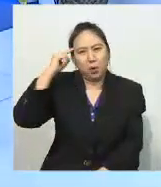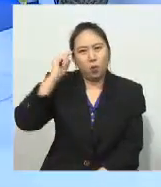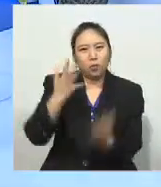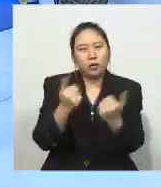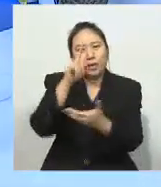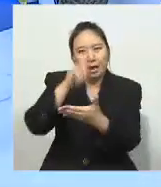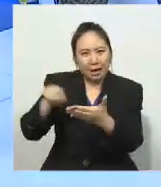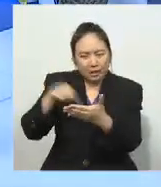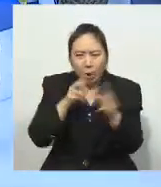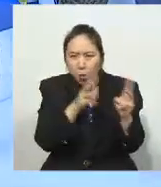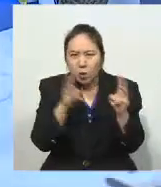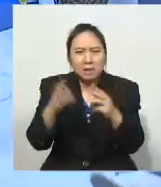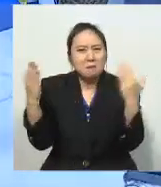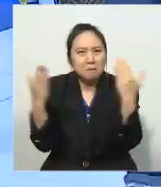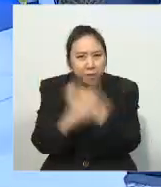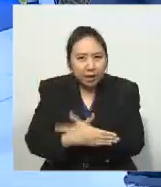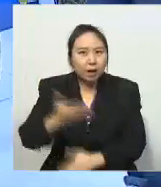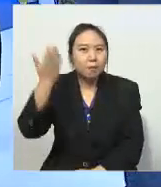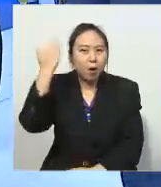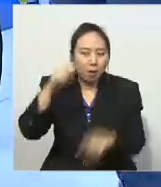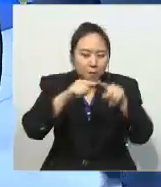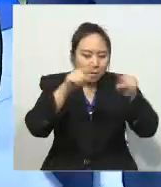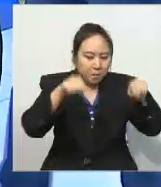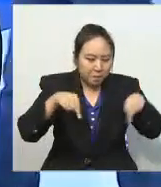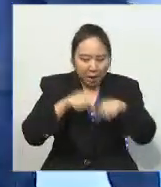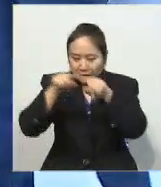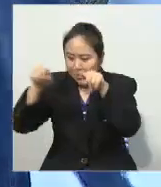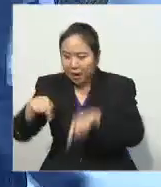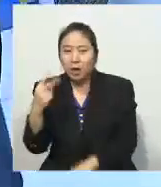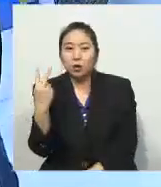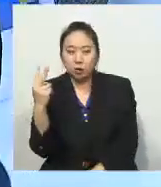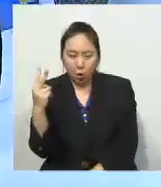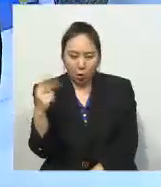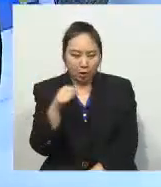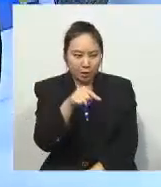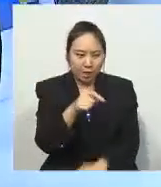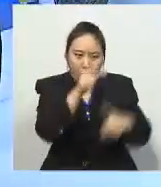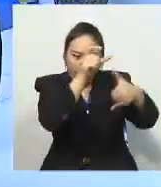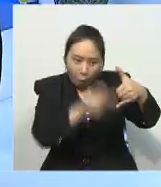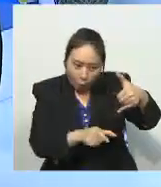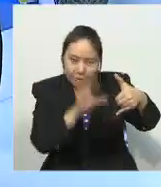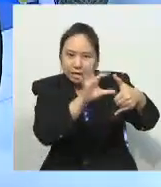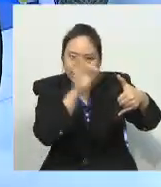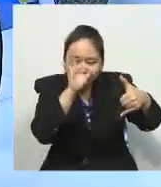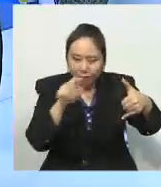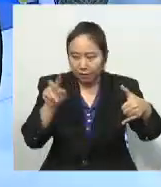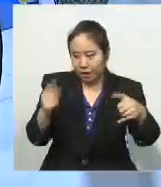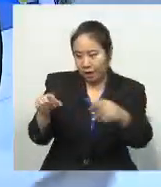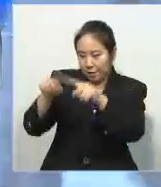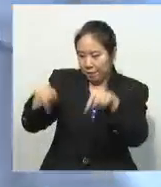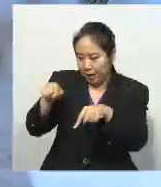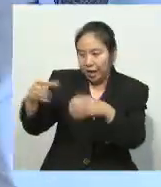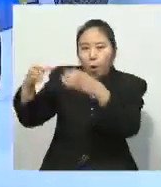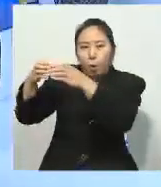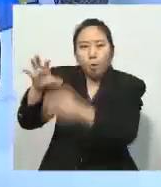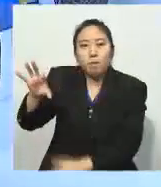การเลือกตั้งนั้นเปลี่ยนแปลงไปจากเดิมนี่มีการเลือกตั้ง2ใบด้วยกันก็คือเลือกคนที่รักเลือกพรรคที่ใช่พูดง่ายๆนะครับก็คือคุณผู้ชมออกไปกากบ